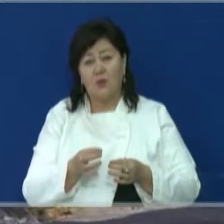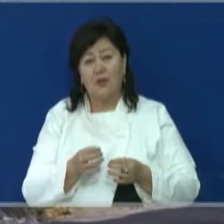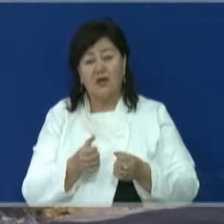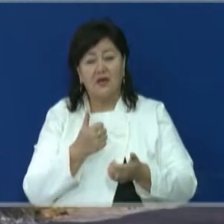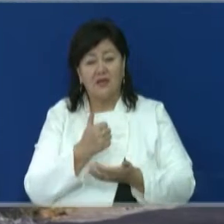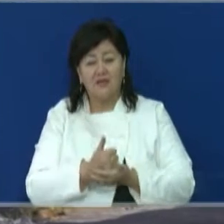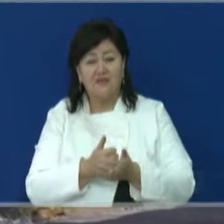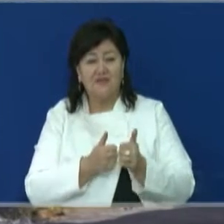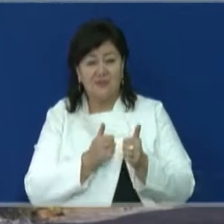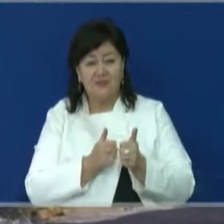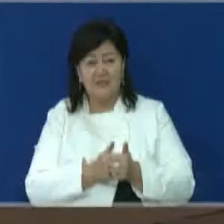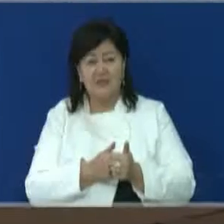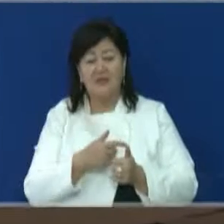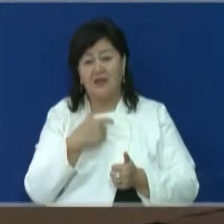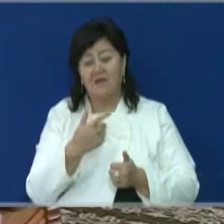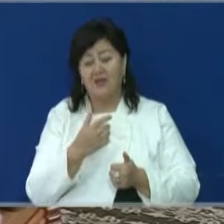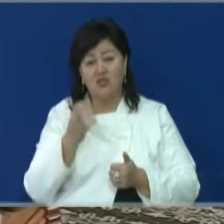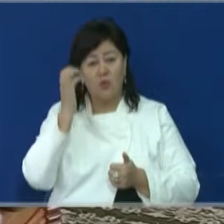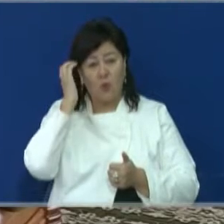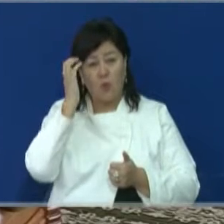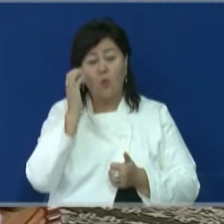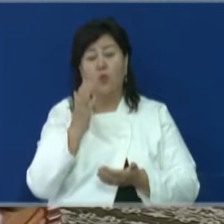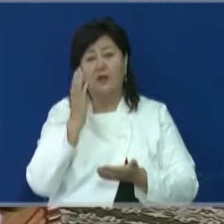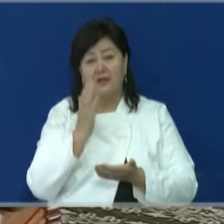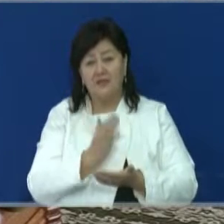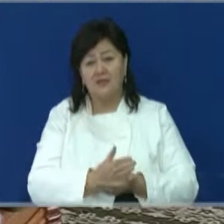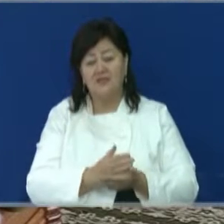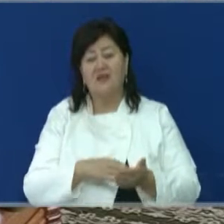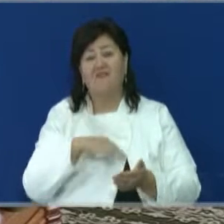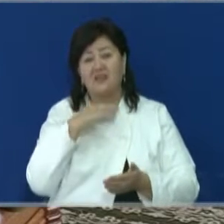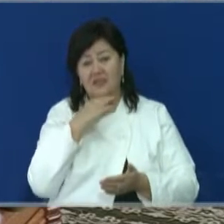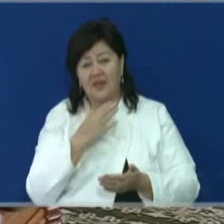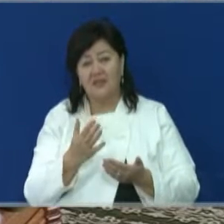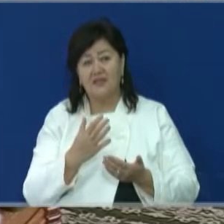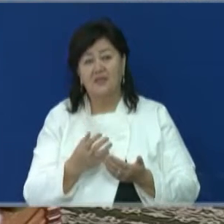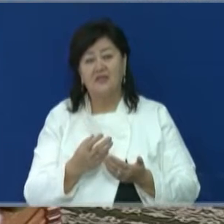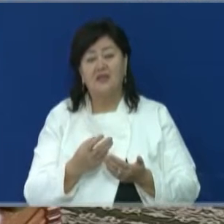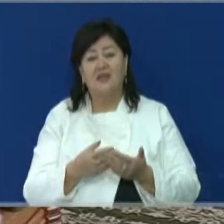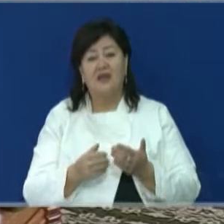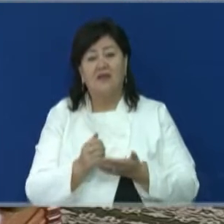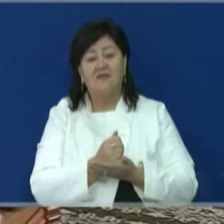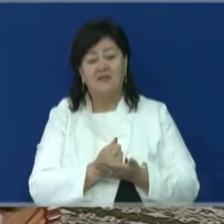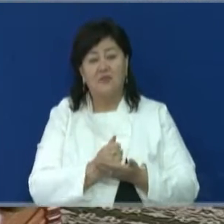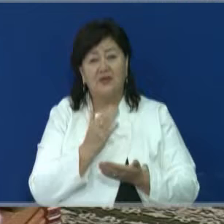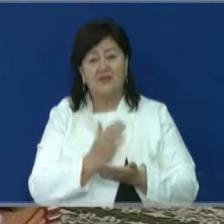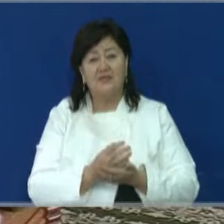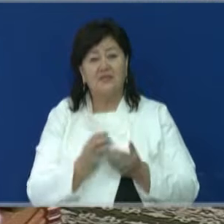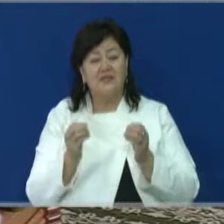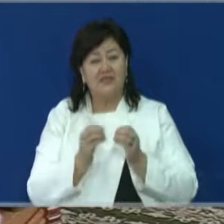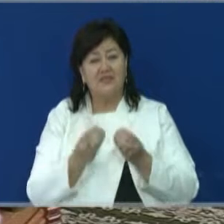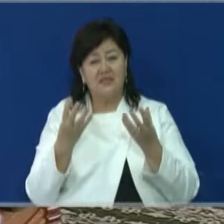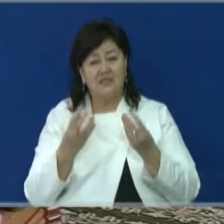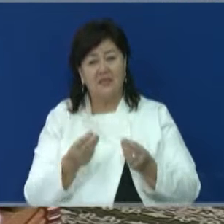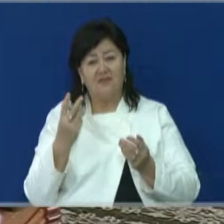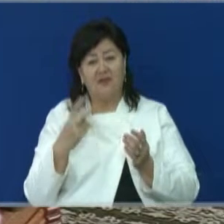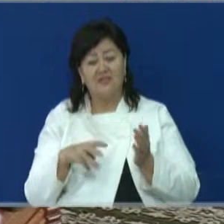тұрақты режимде жұмыс істейді. Көмір тапшылығы жоқ. Нормативный 10-дневный запас должен составлять 28. Нормативтік 10 күндік қор 28